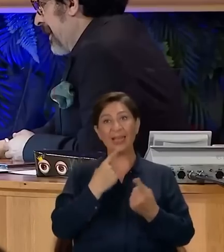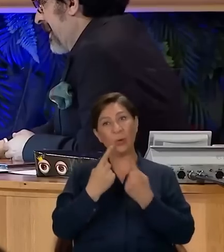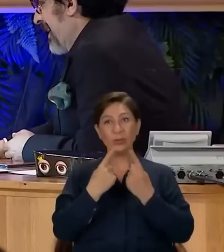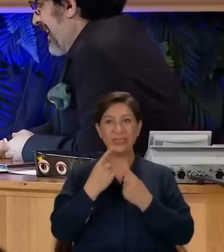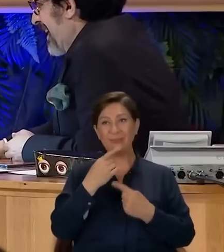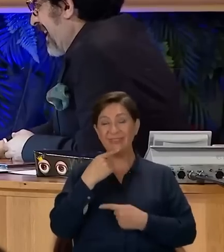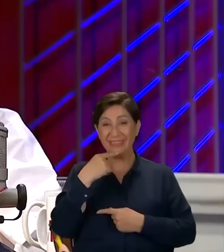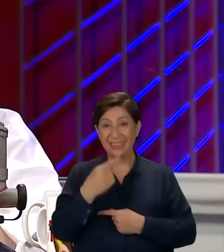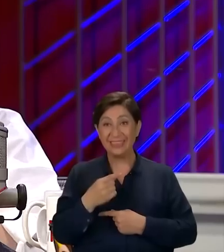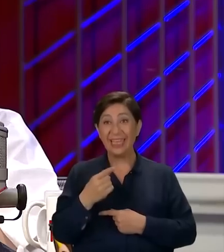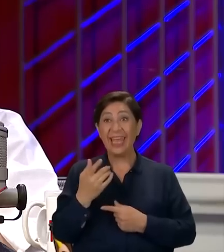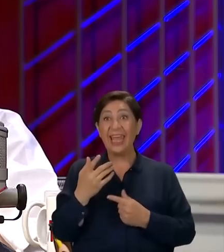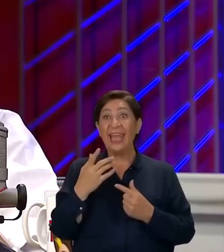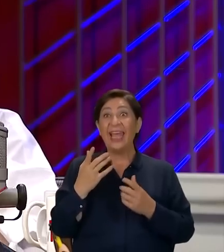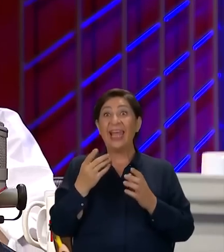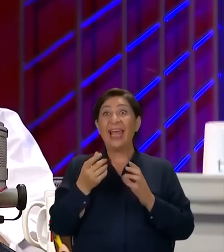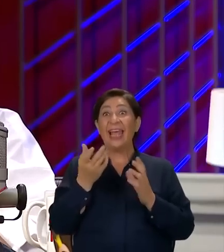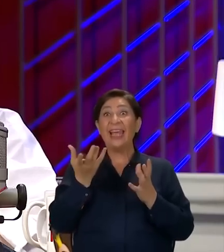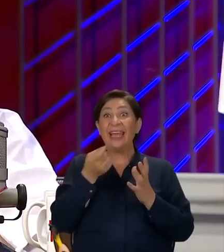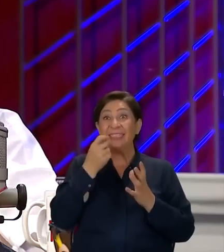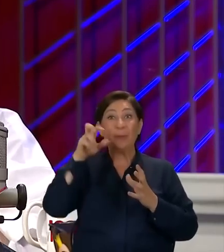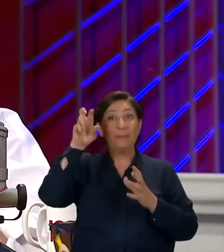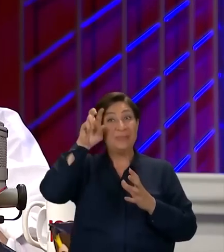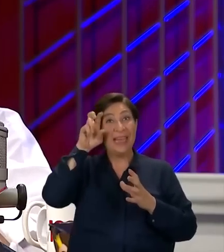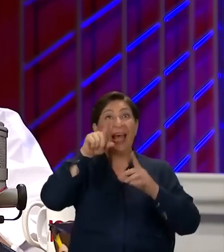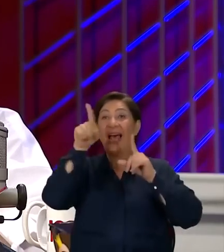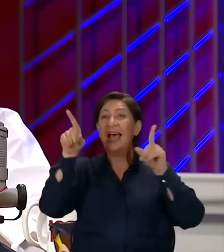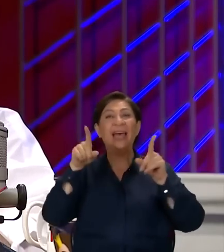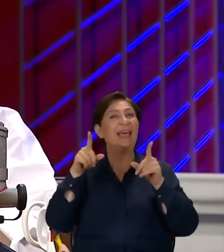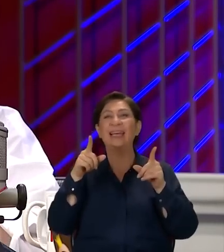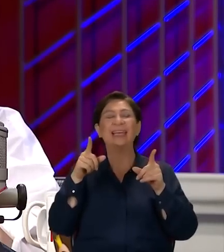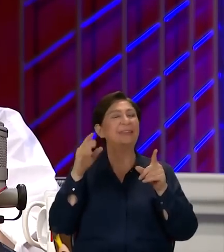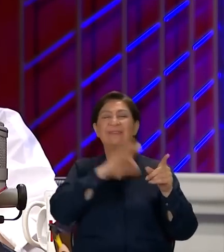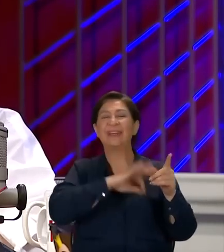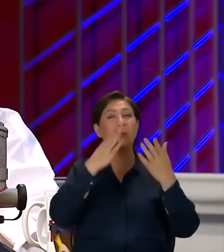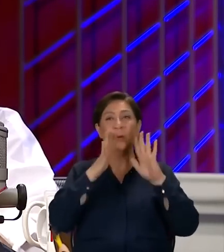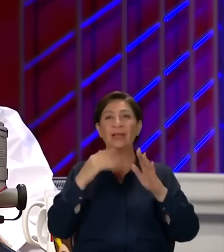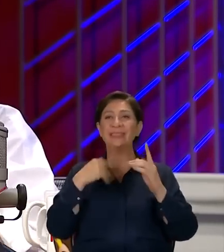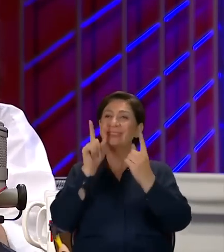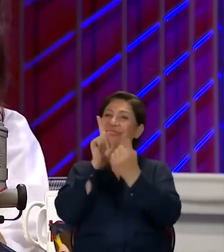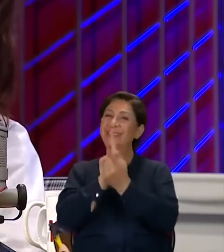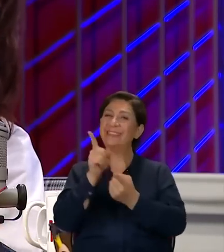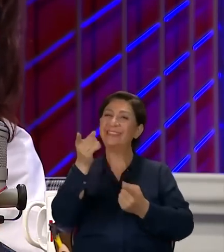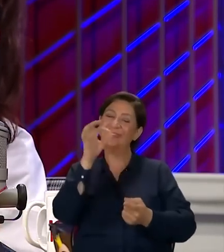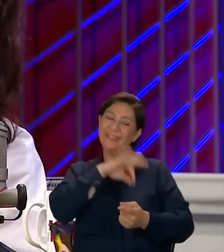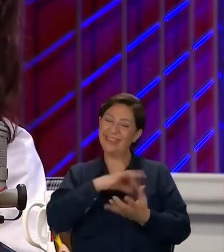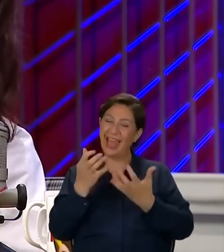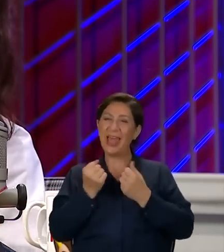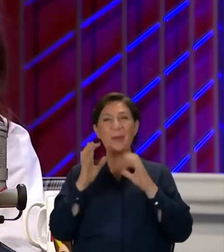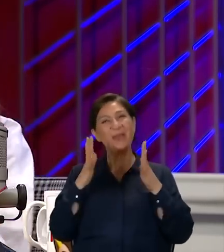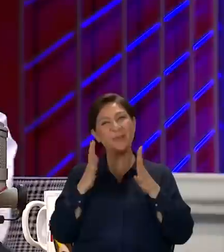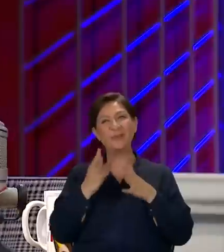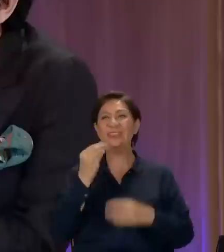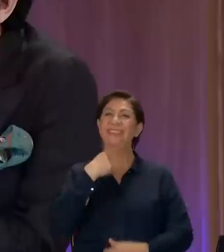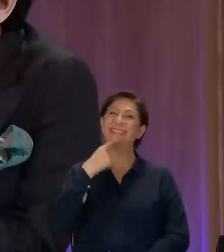konuşalım diye. Nice ilaçlar, nice psikiyatristler, nice TMS tedavileri bana fayda etmedi. Belki sizden bir fayda gelir.